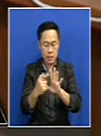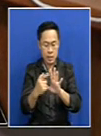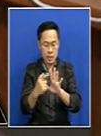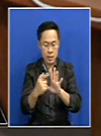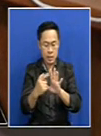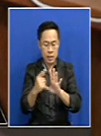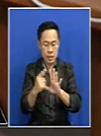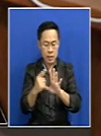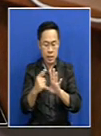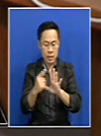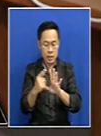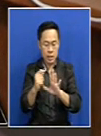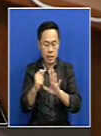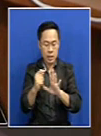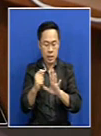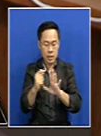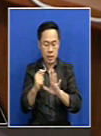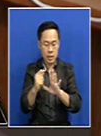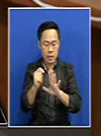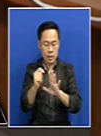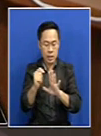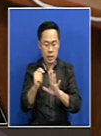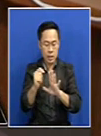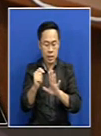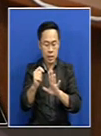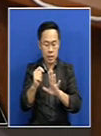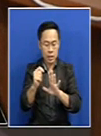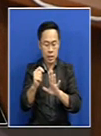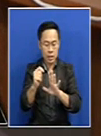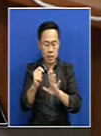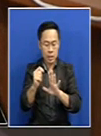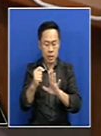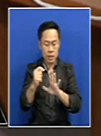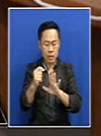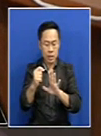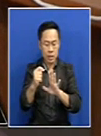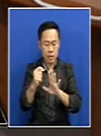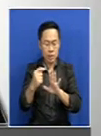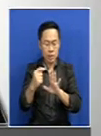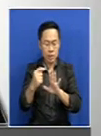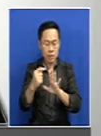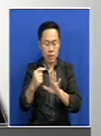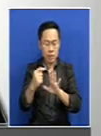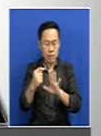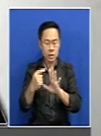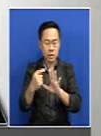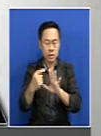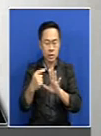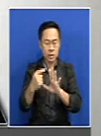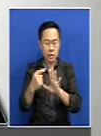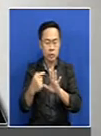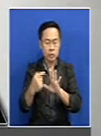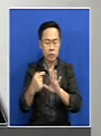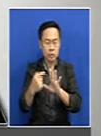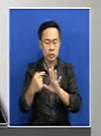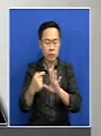ได้7กุมภาพันธ์เจ้าหน้าที่ตำรวจกัมพูชาสามารถจับกลุ่มตัวนายอาตูขณะที่พยายามหลบหนีออกทางทะเลโดยเจ้าหน้าที่ต